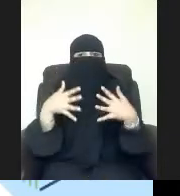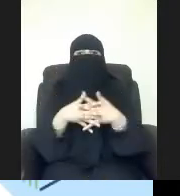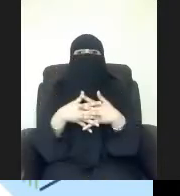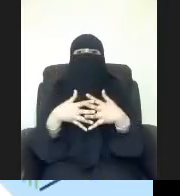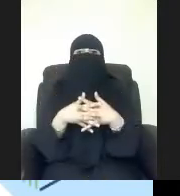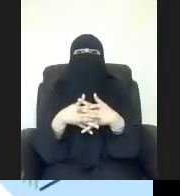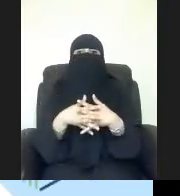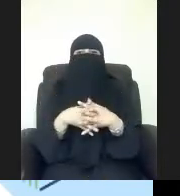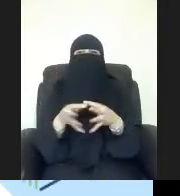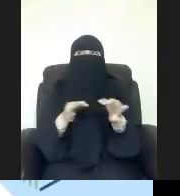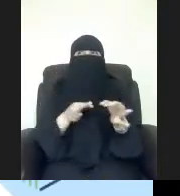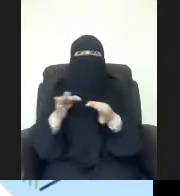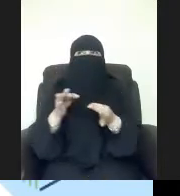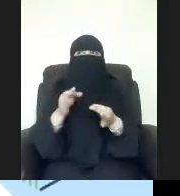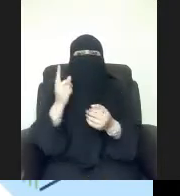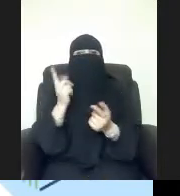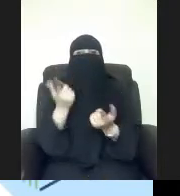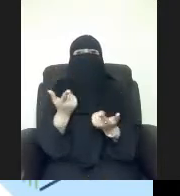يكون الفصل